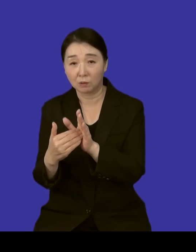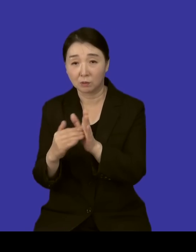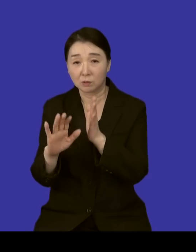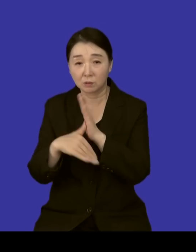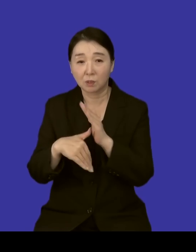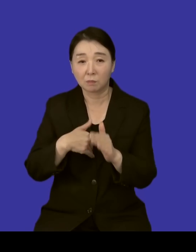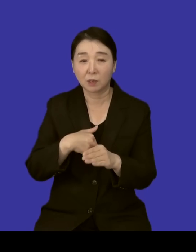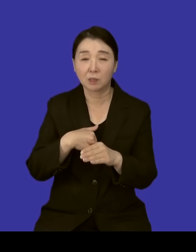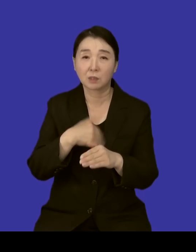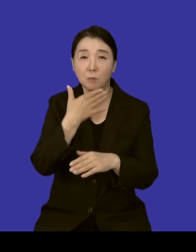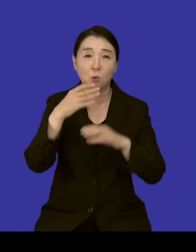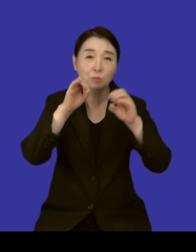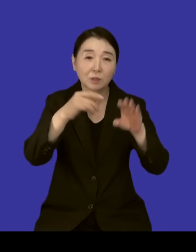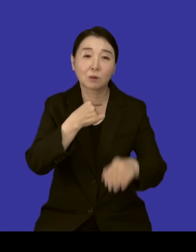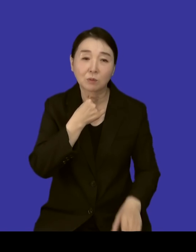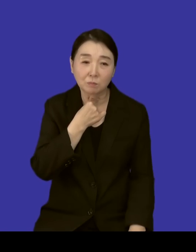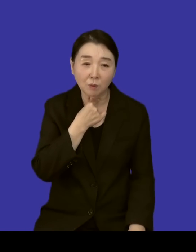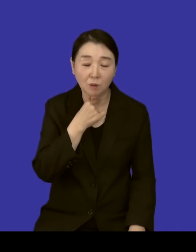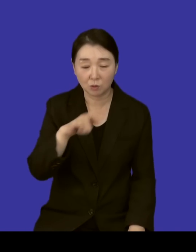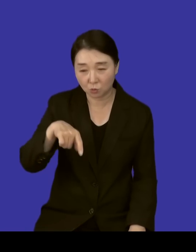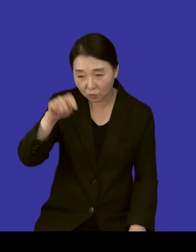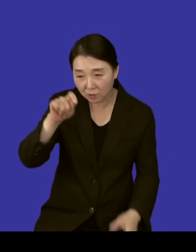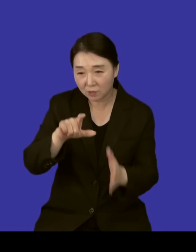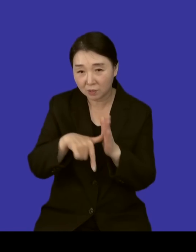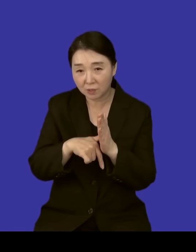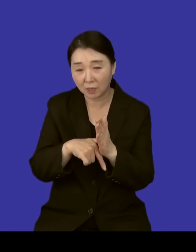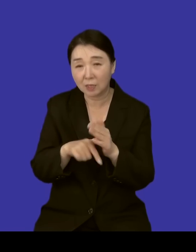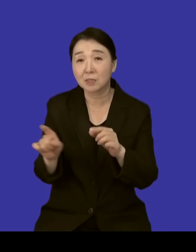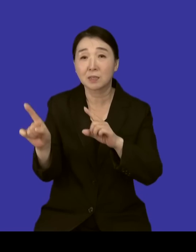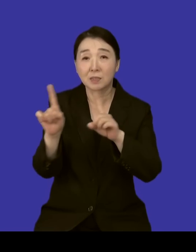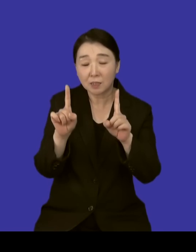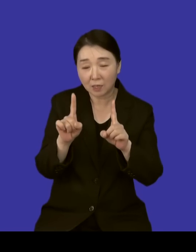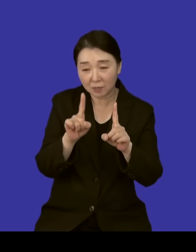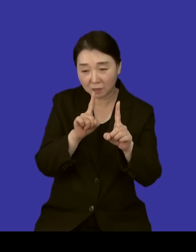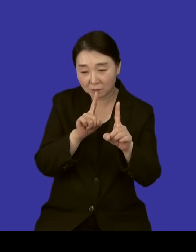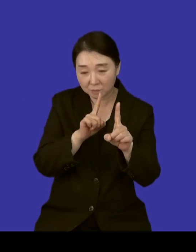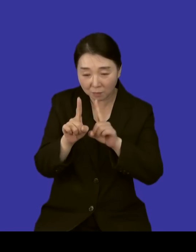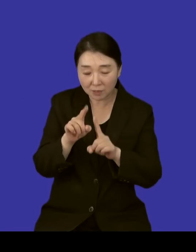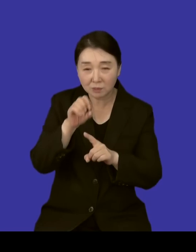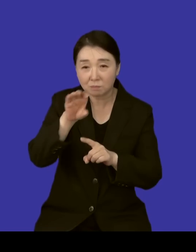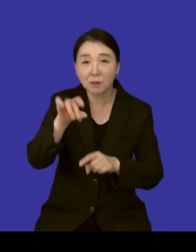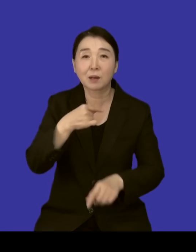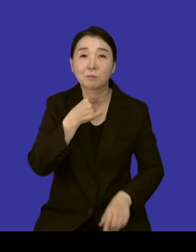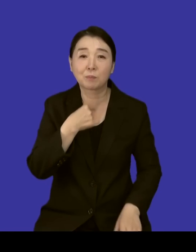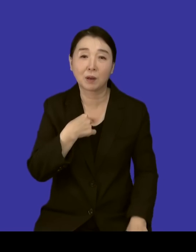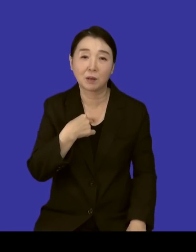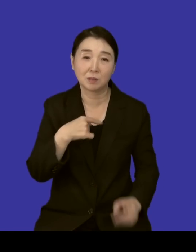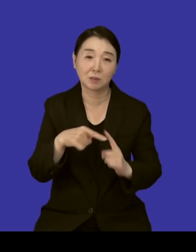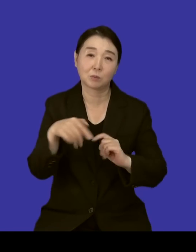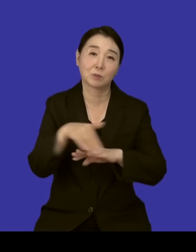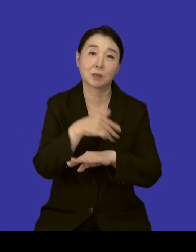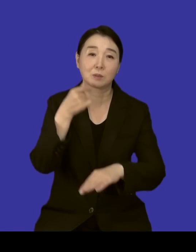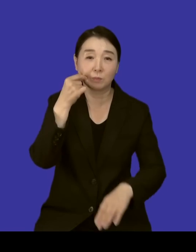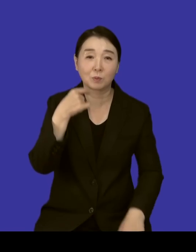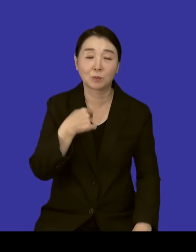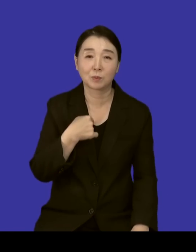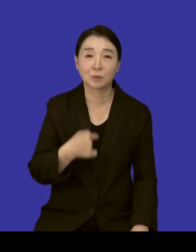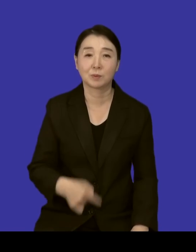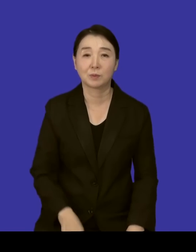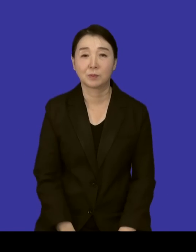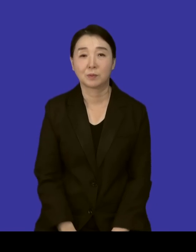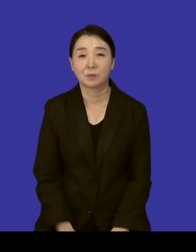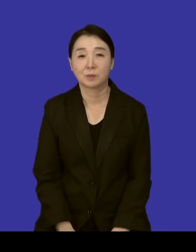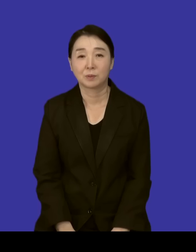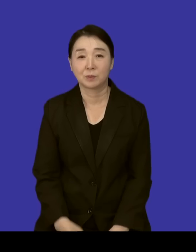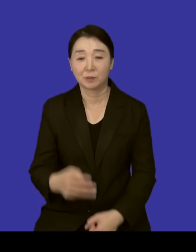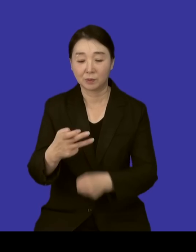막 전하고 싶잖아요. 네네. 이 큐티에서 이렇게 살아난 얘기를. 네. 그렇게 해서 이제 교회를 못 다녔잖아요. 제가